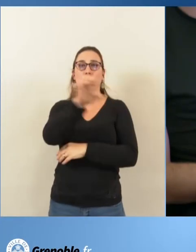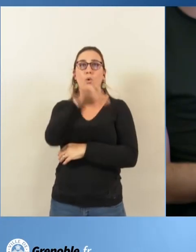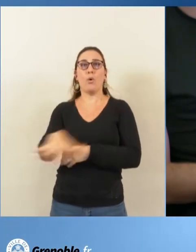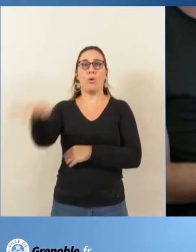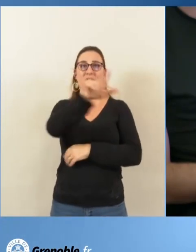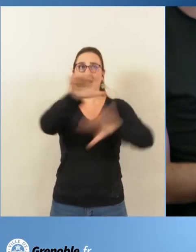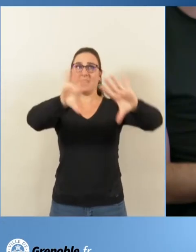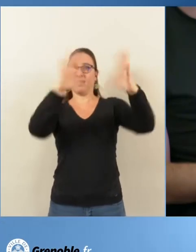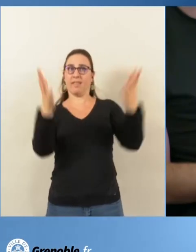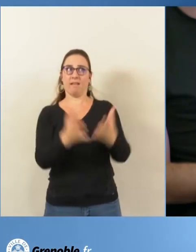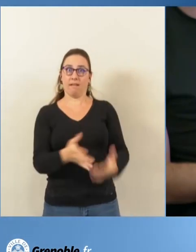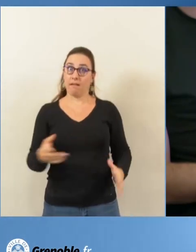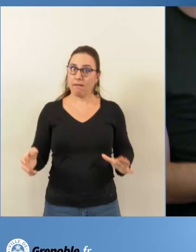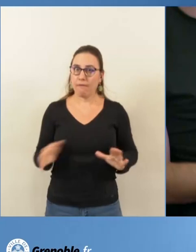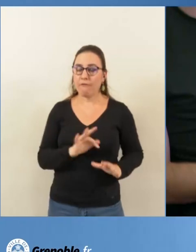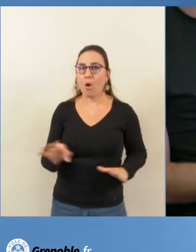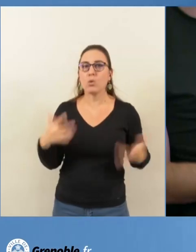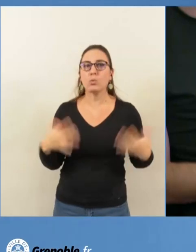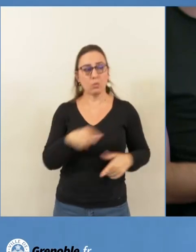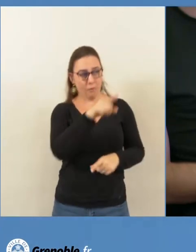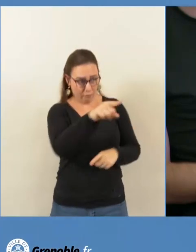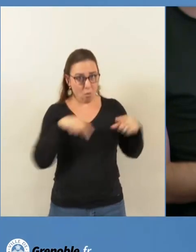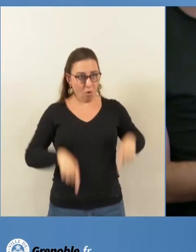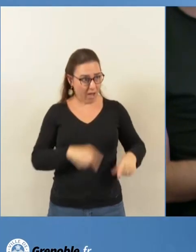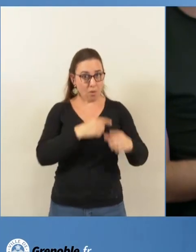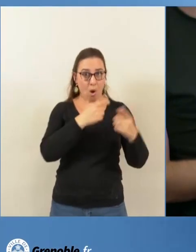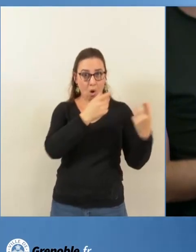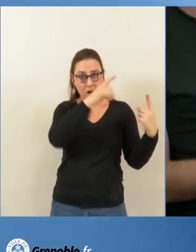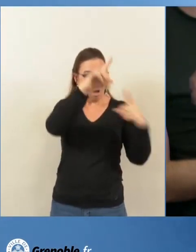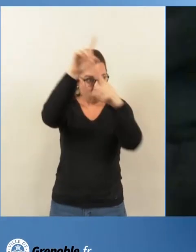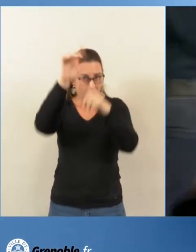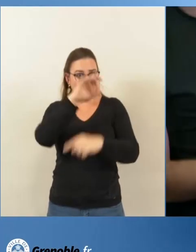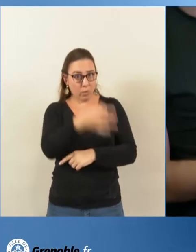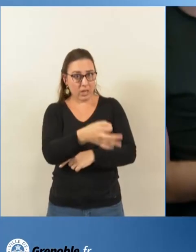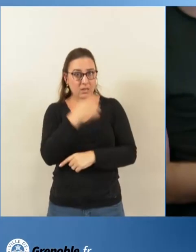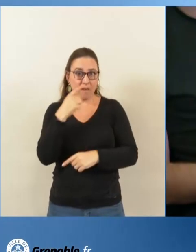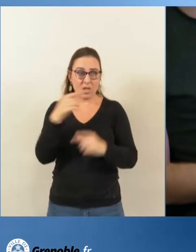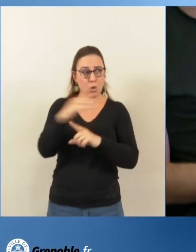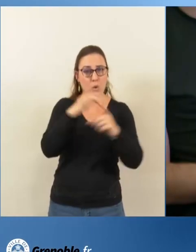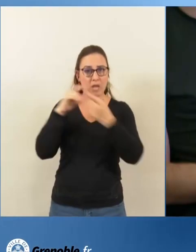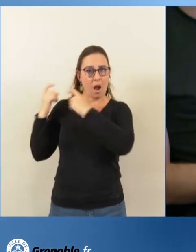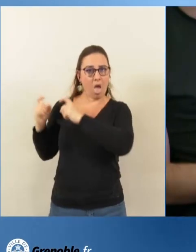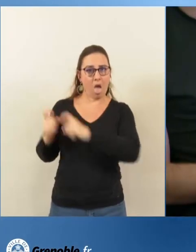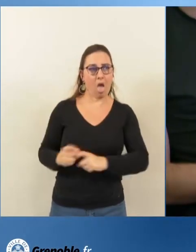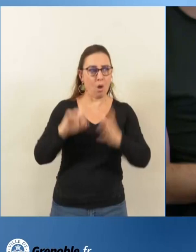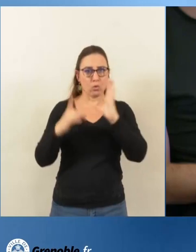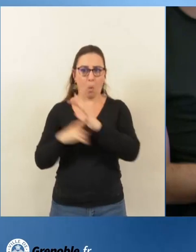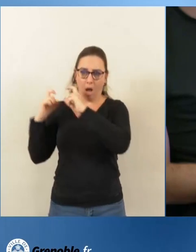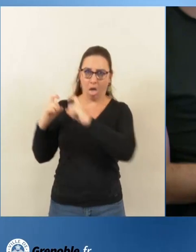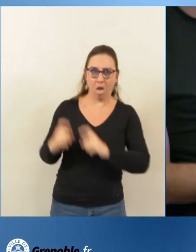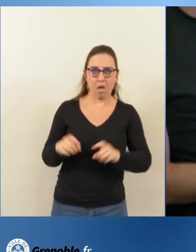le bilan du gouvernement que vous soutenez madame chalat c'est ça c'est d'avoir une régression sociale à un niveau